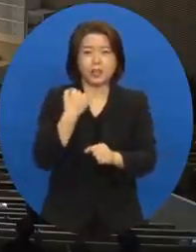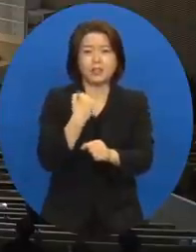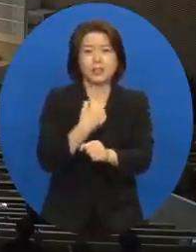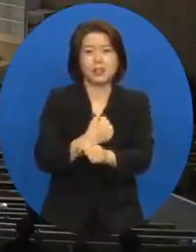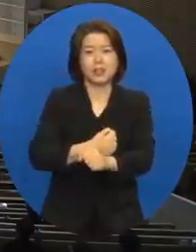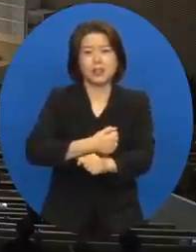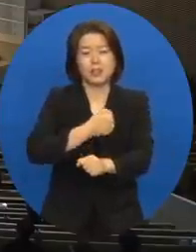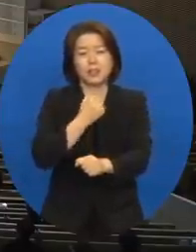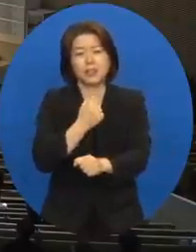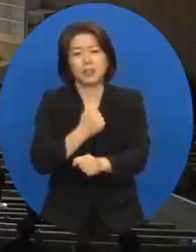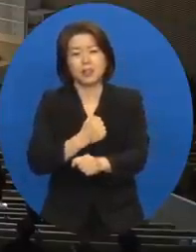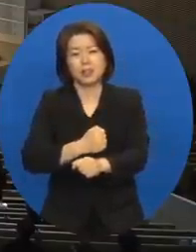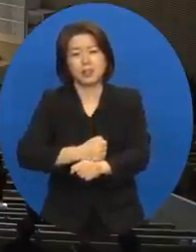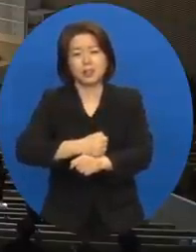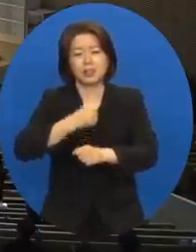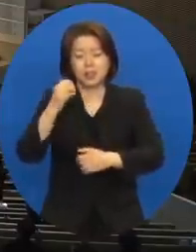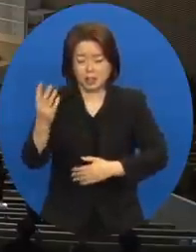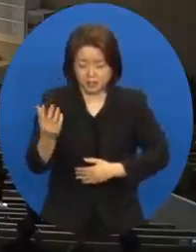well